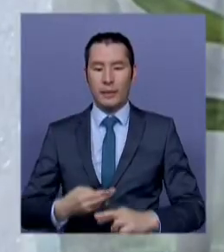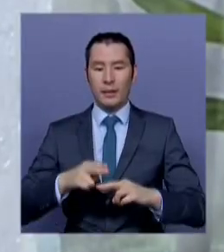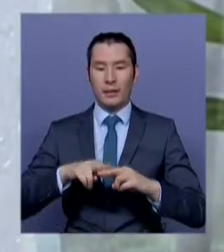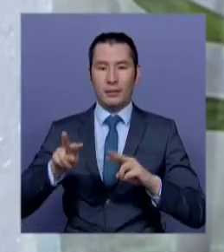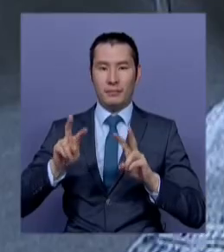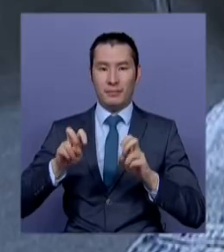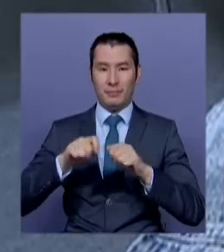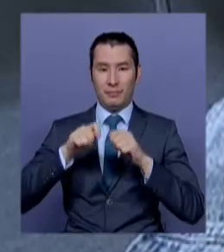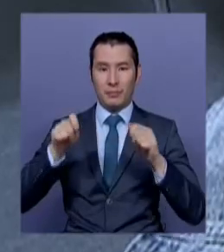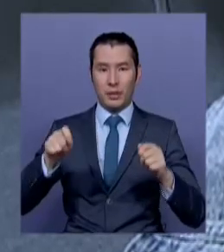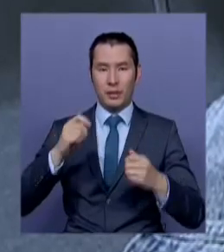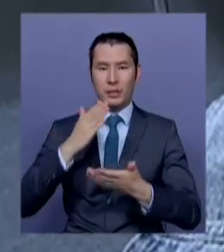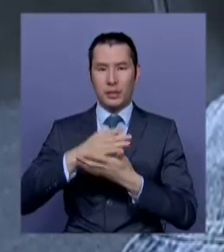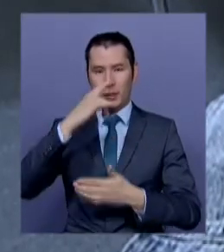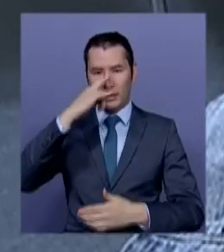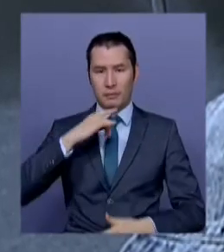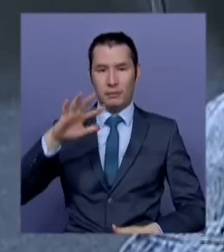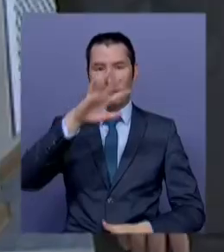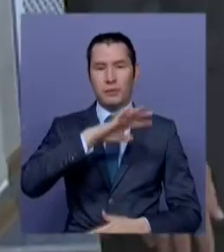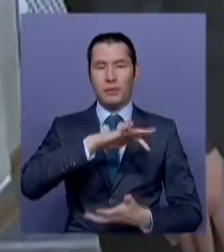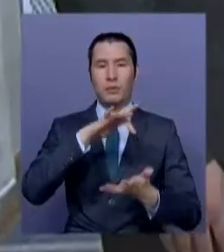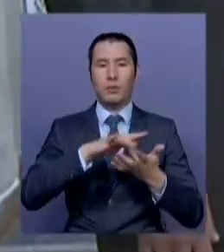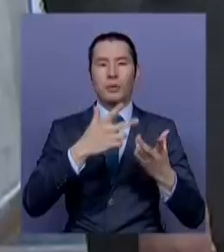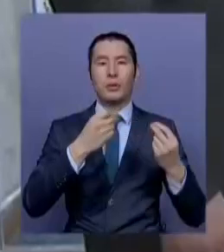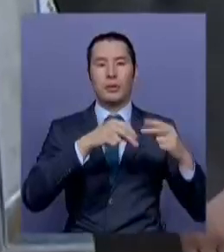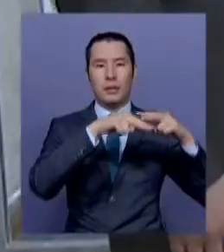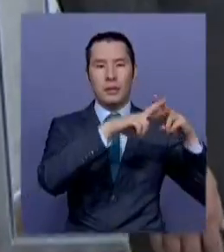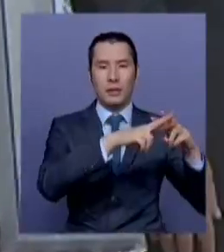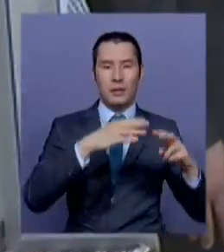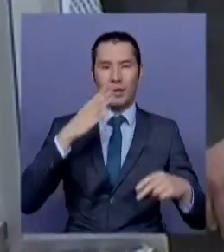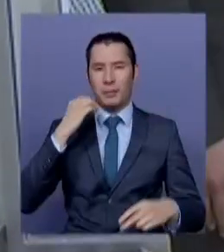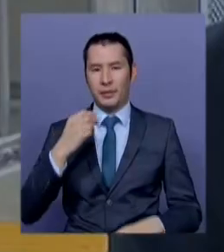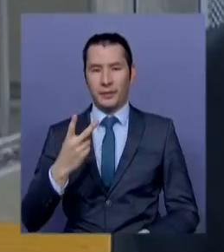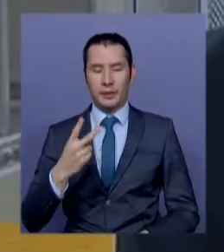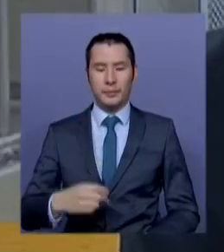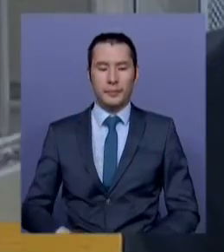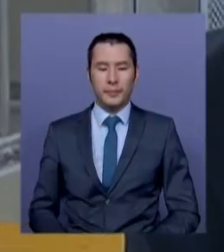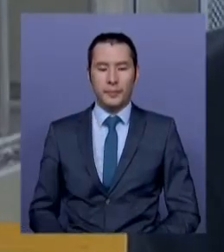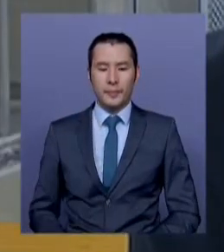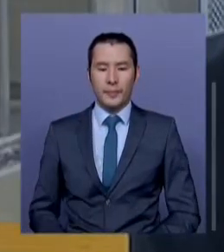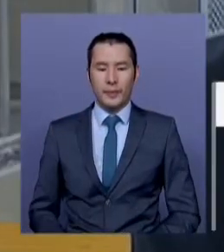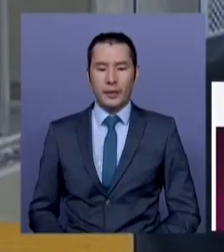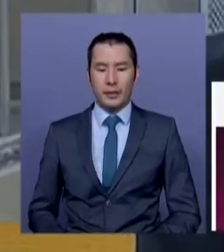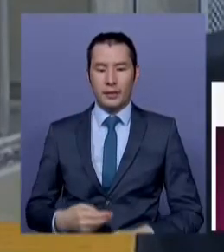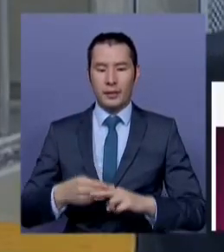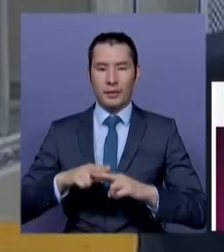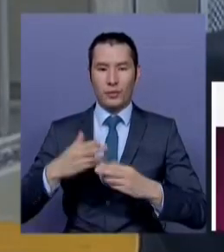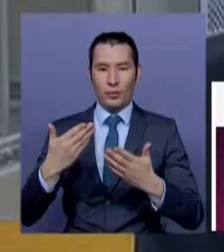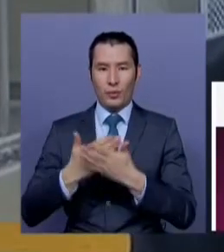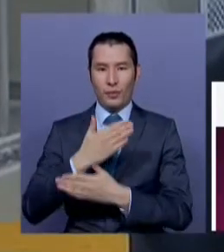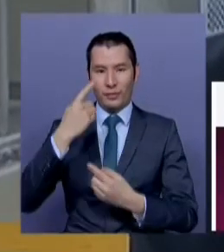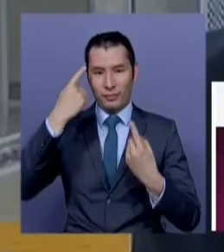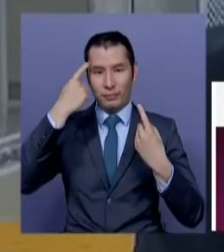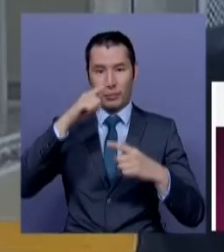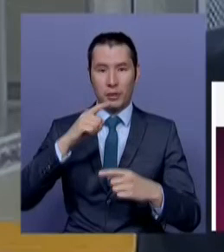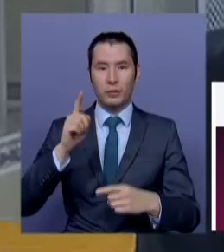аймақтарында бар. Мысалы, қазір ашық әкімдік Нұрсұлтанның барлық аудандарында жұмыс істеп жатыр. Новый формат работы. Мемлекеттік қызметкерлердің